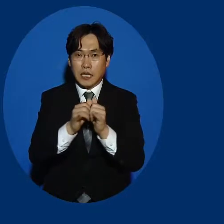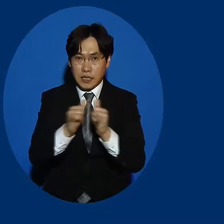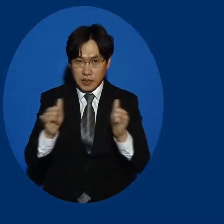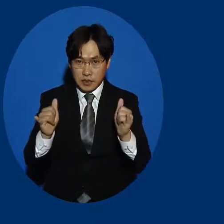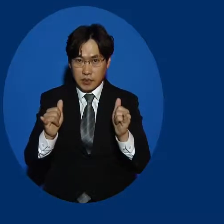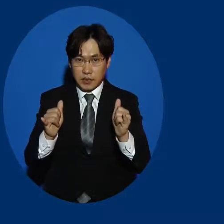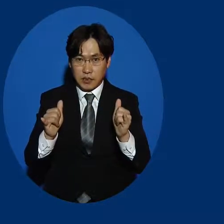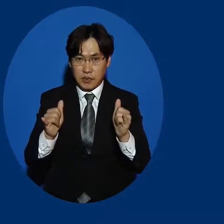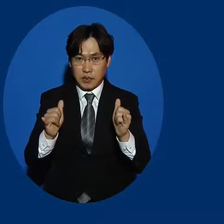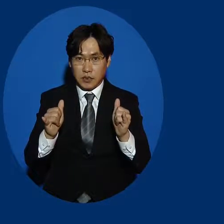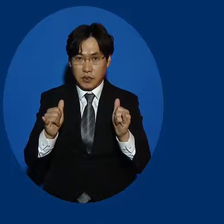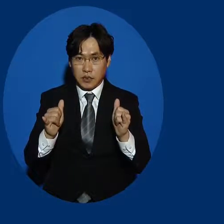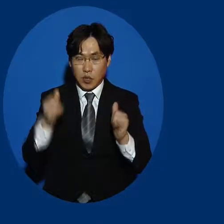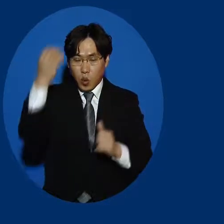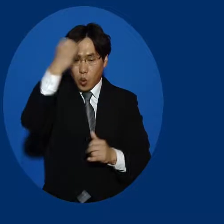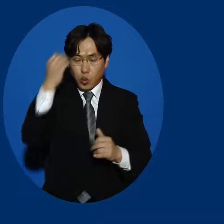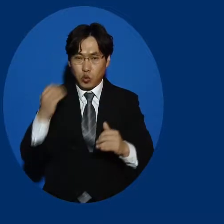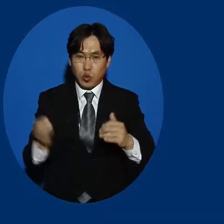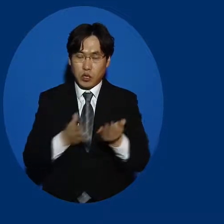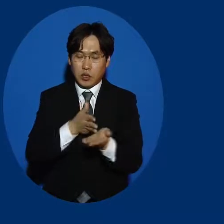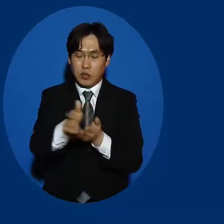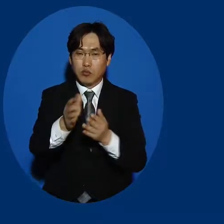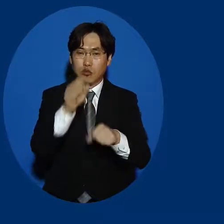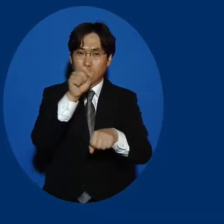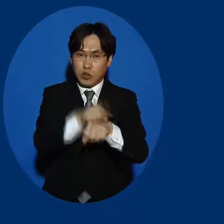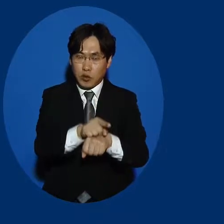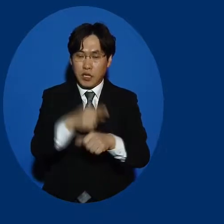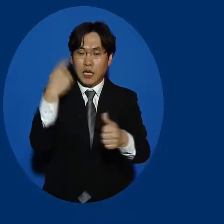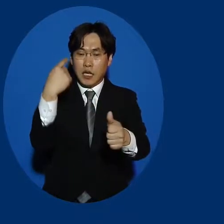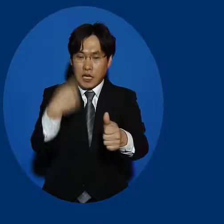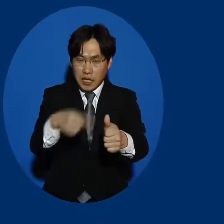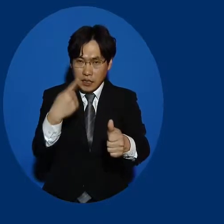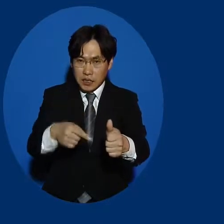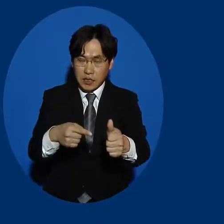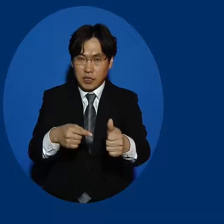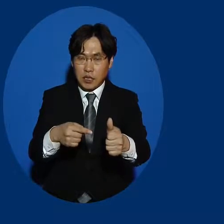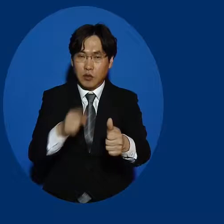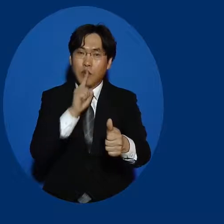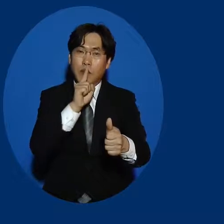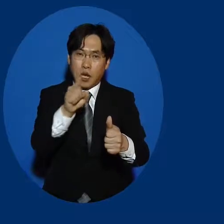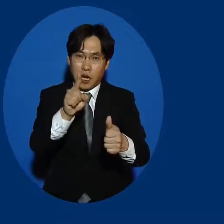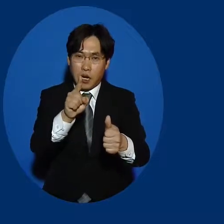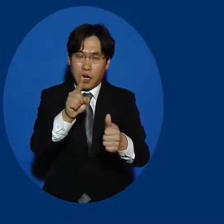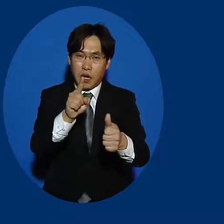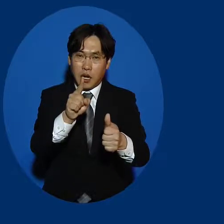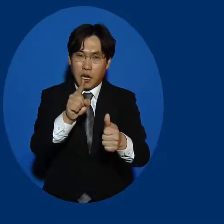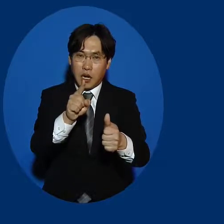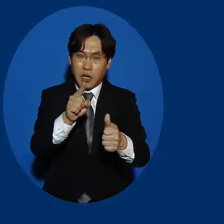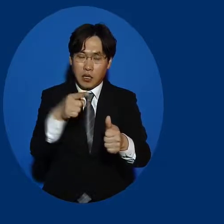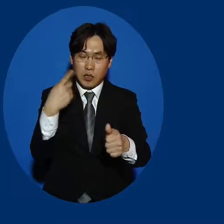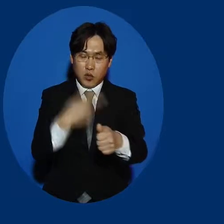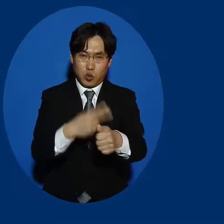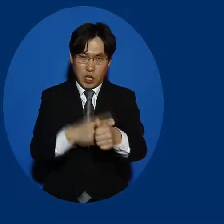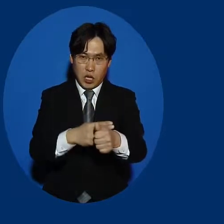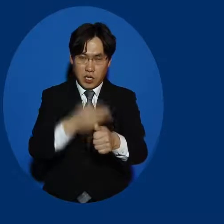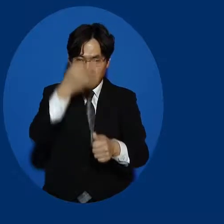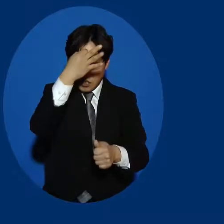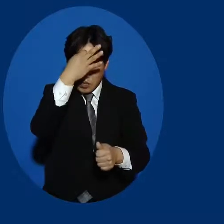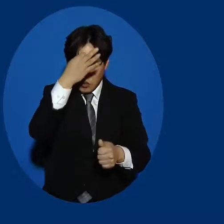장애인은 고도의 전문성을 가진 사람들만이 가르칠 수 있다고 주장해 왔습니다. 과연